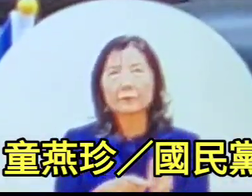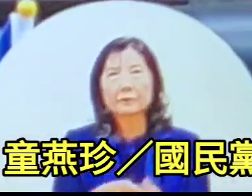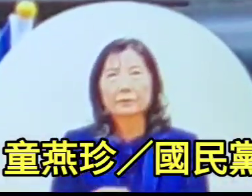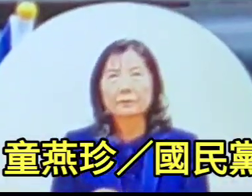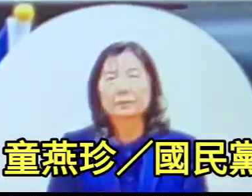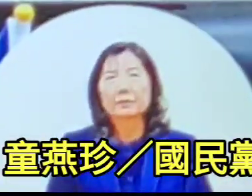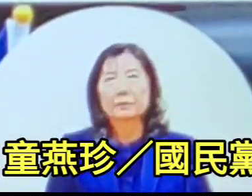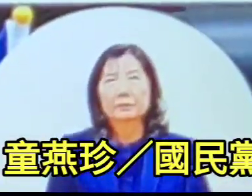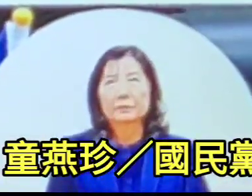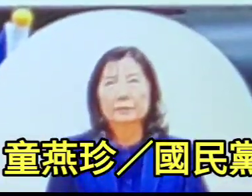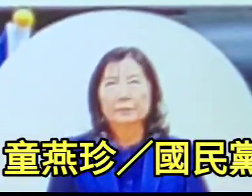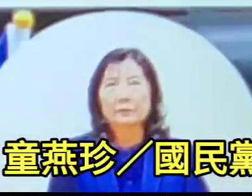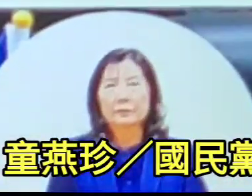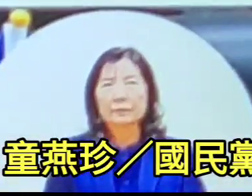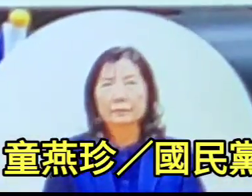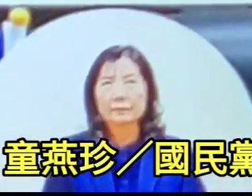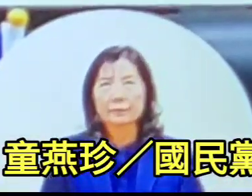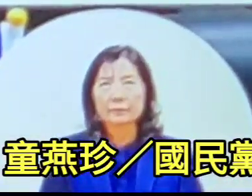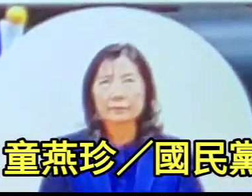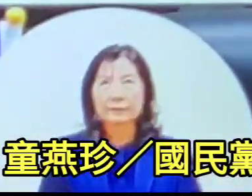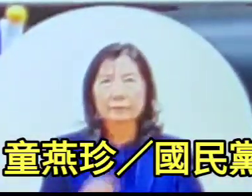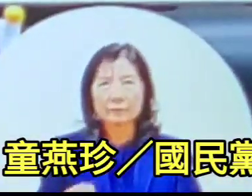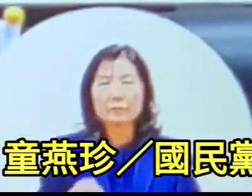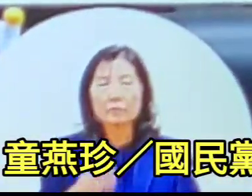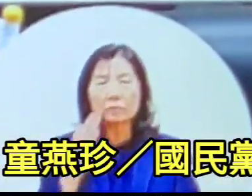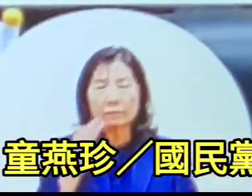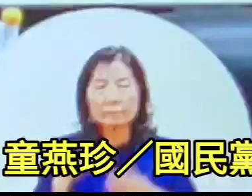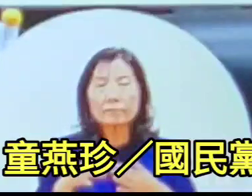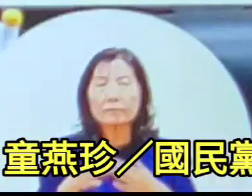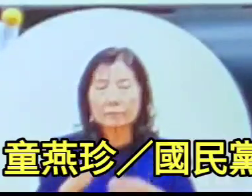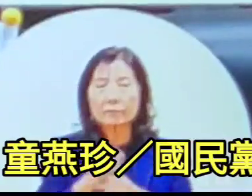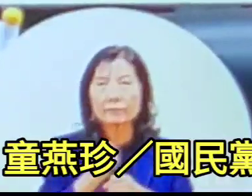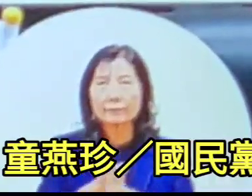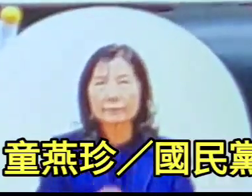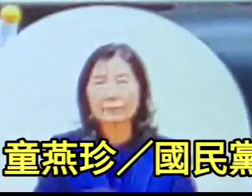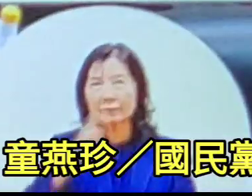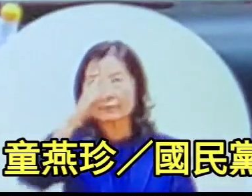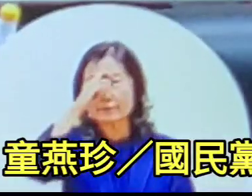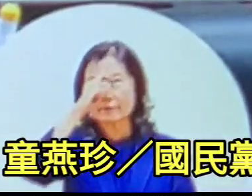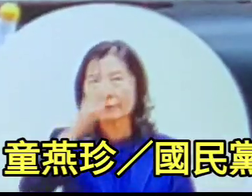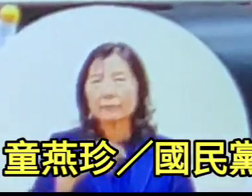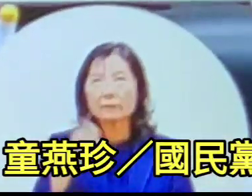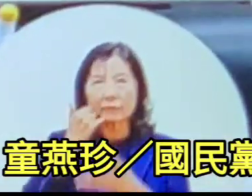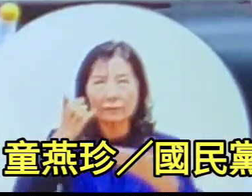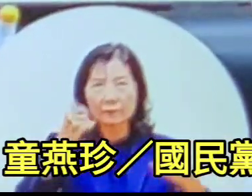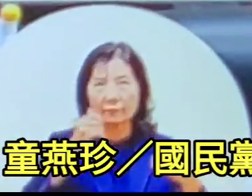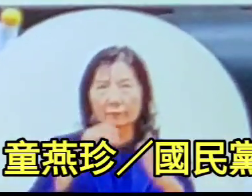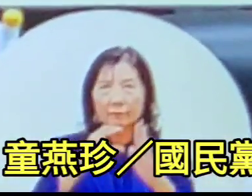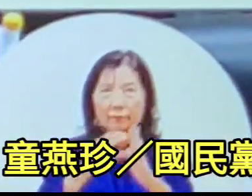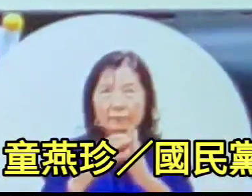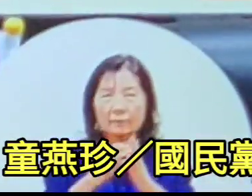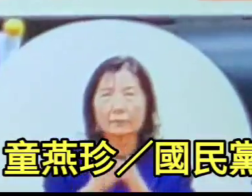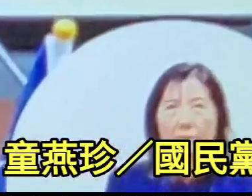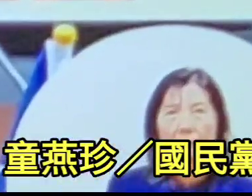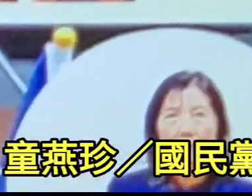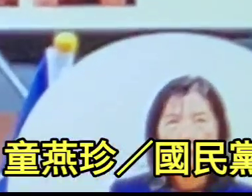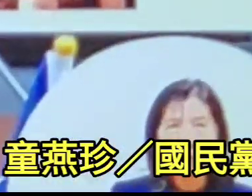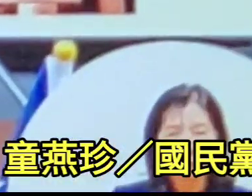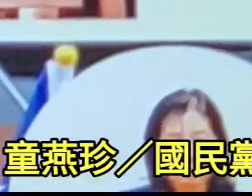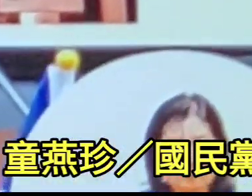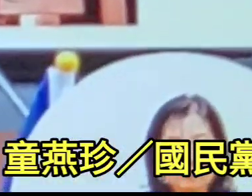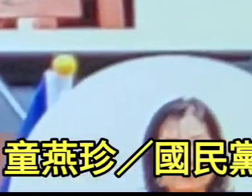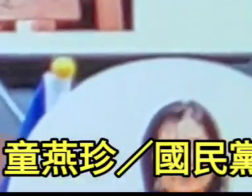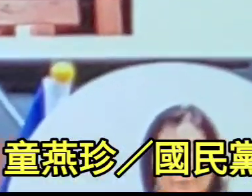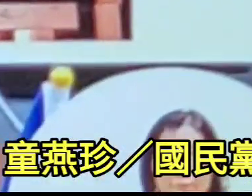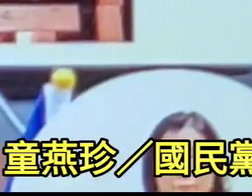能够呈现出来。所以我想有这个必要啊，就是说我也希望我们海洋局啊也注意到这件事